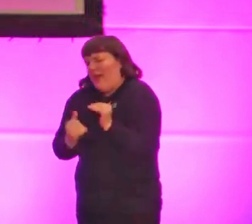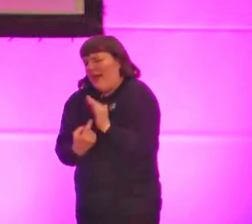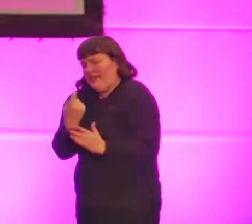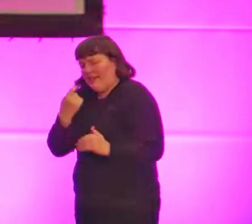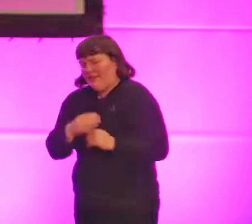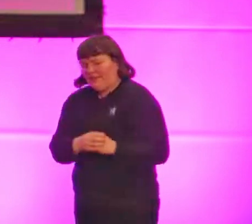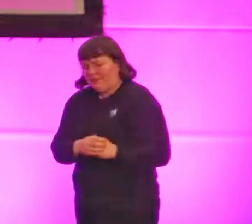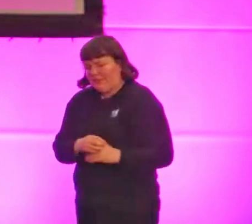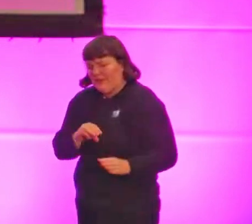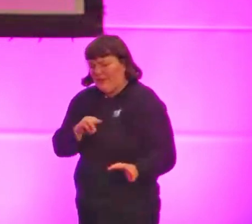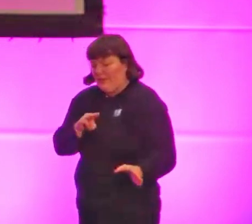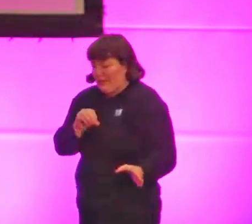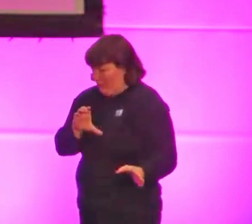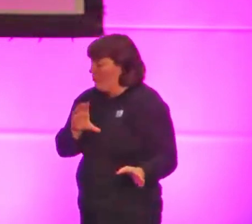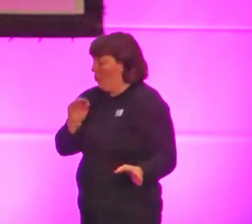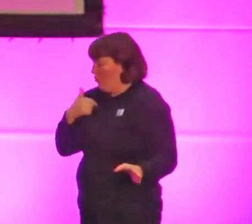Ja, vi ska göra det.